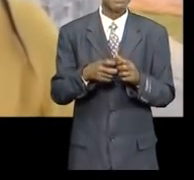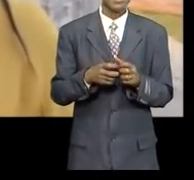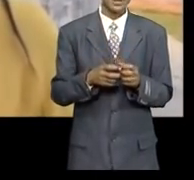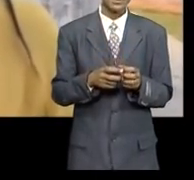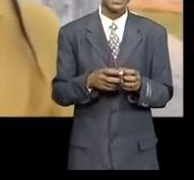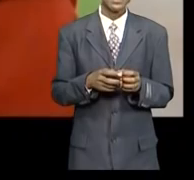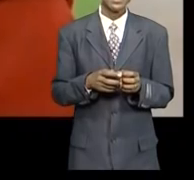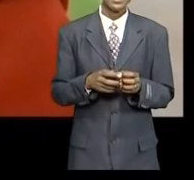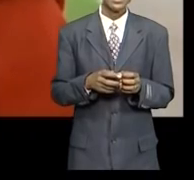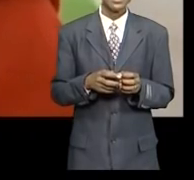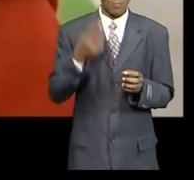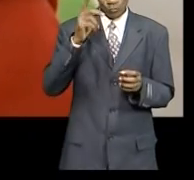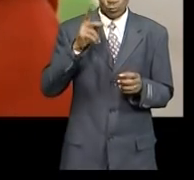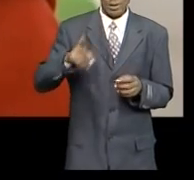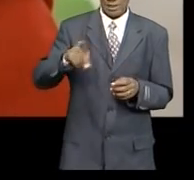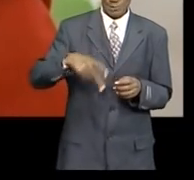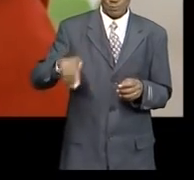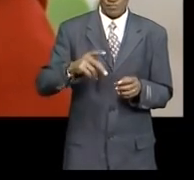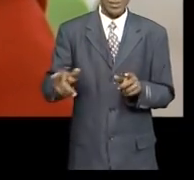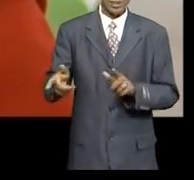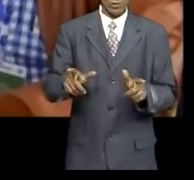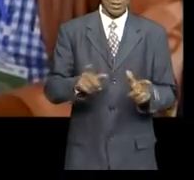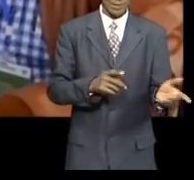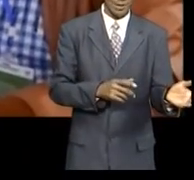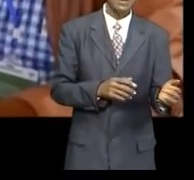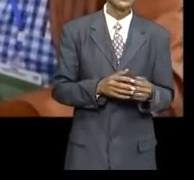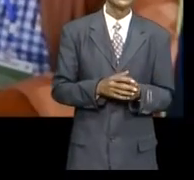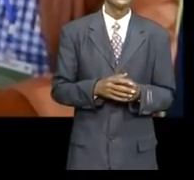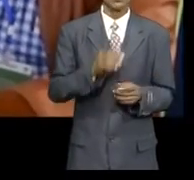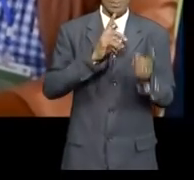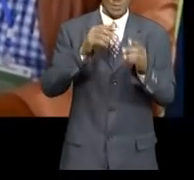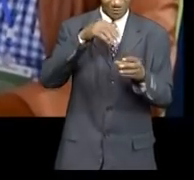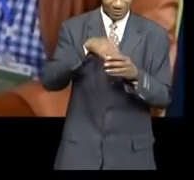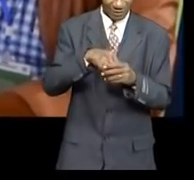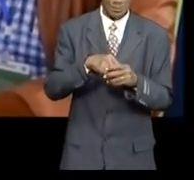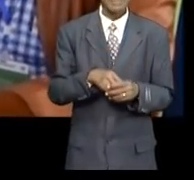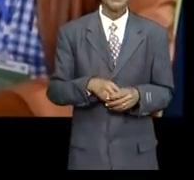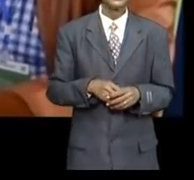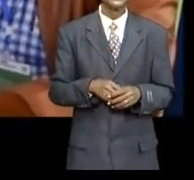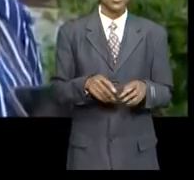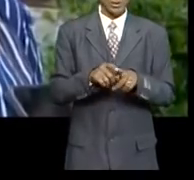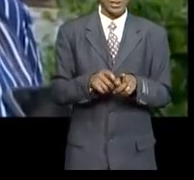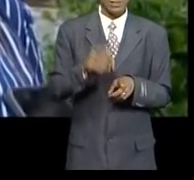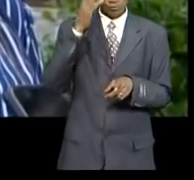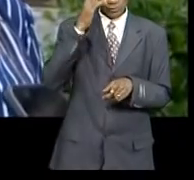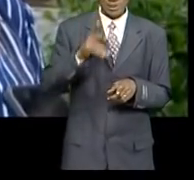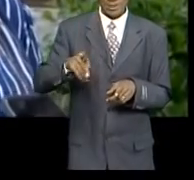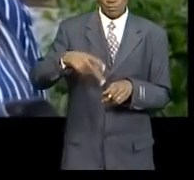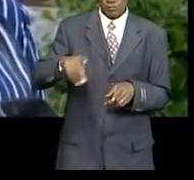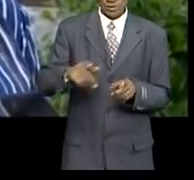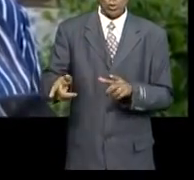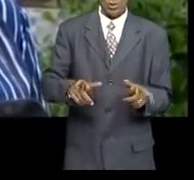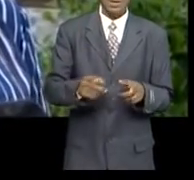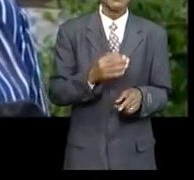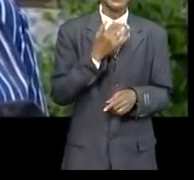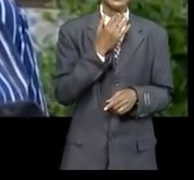satisfaite de ses travaux, surtout que le Lualaba régorge plusieurs conflits fonciers avec la présence des entreprises minières. Un atelier comme celui-ci a l'avantage